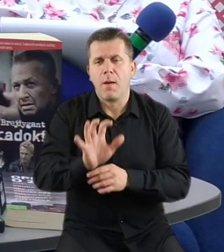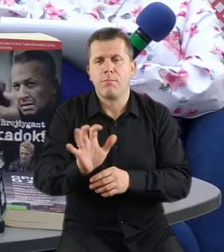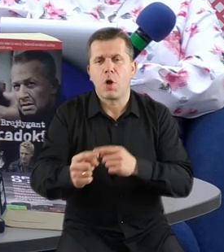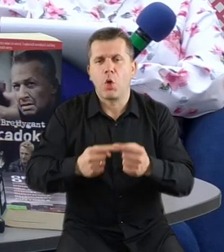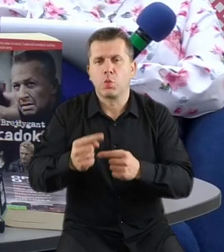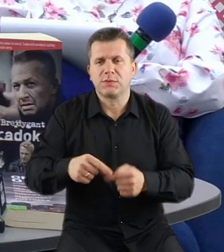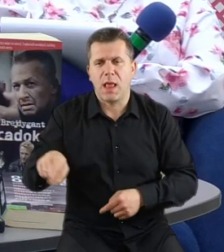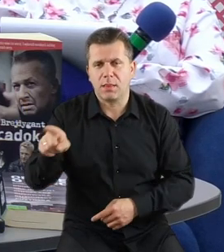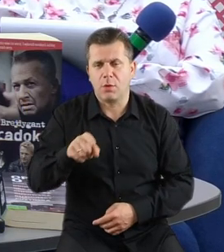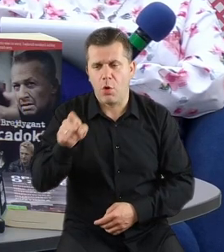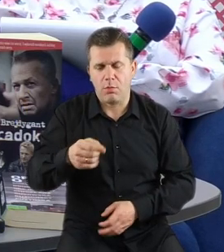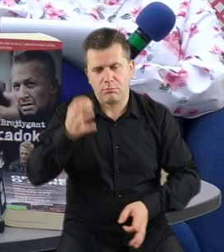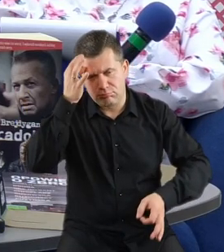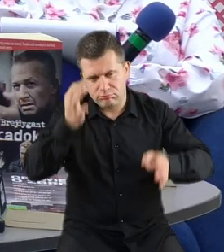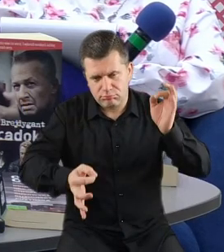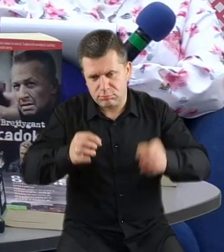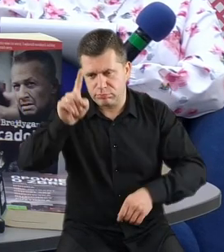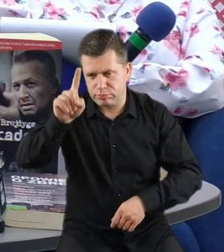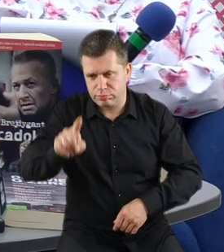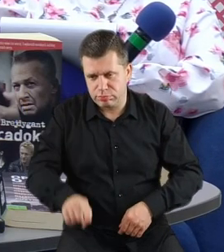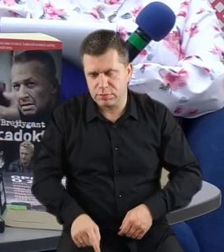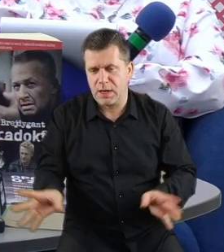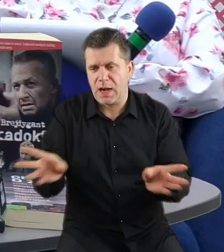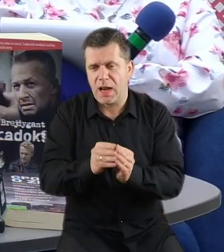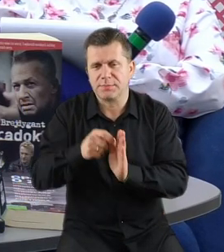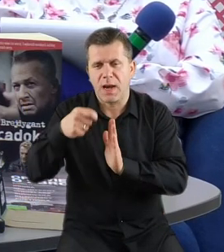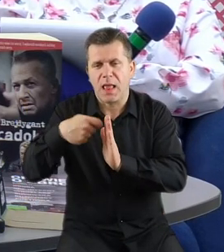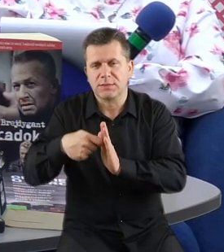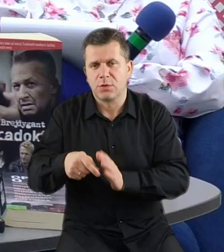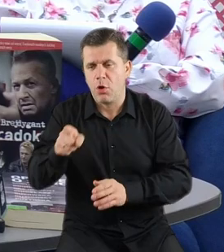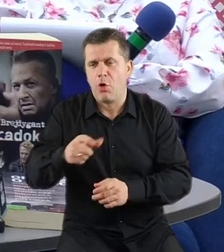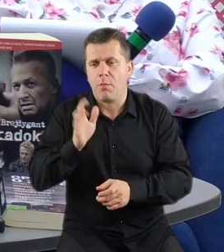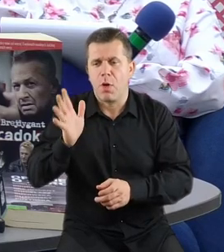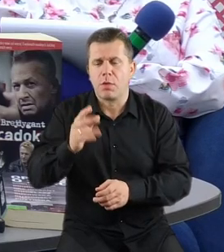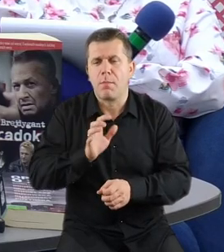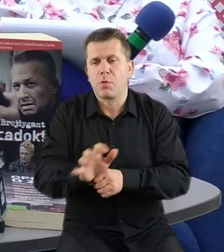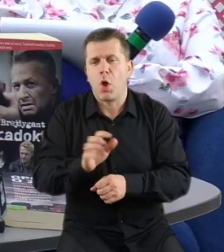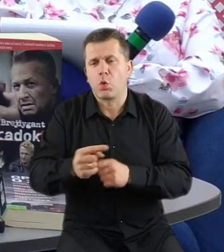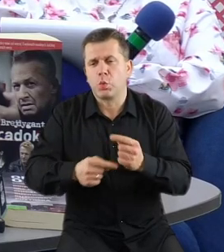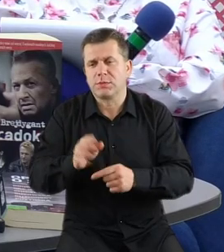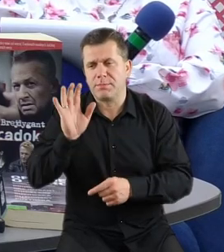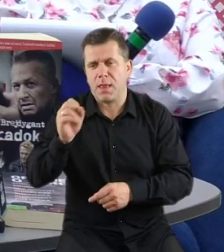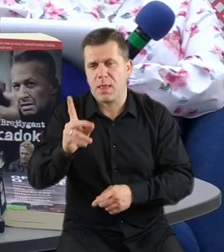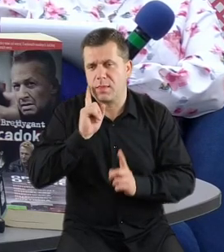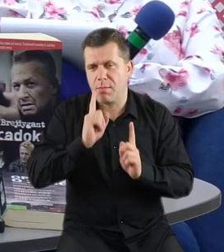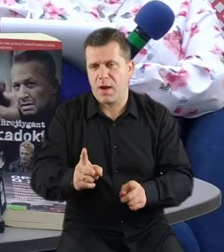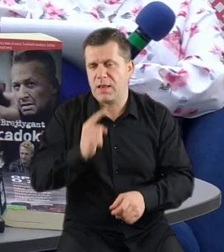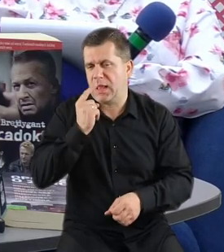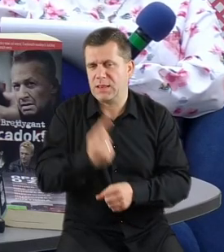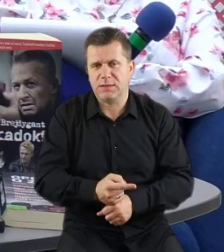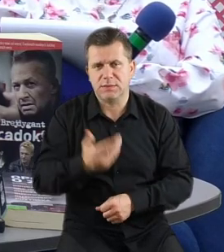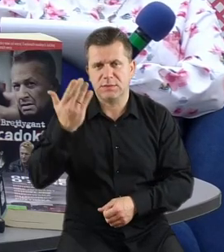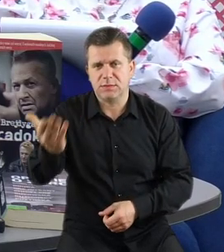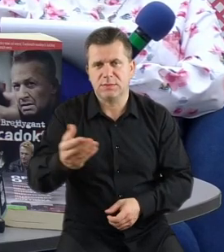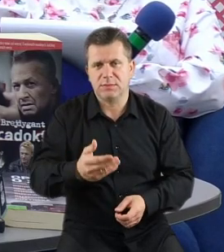je rozważyli tą listę wraz z reżyserem, aczkolwiek to producent ma tak naprawdę